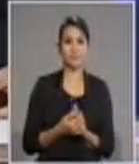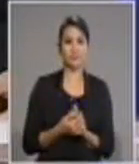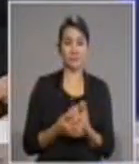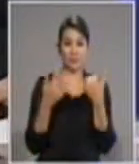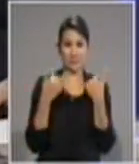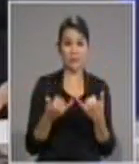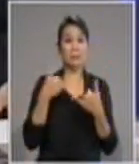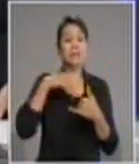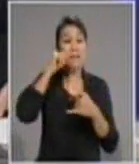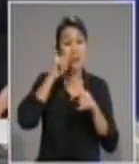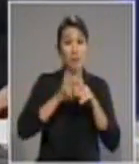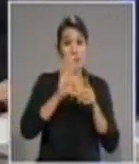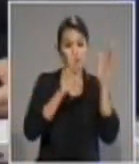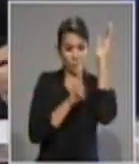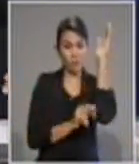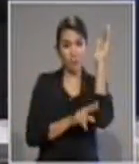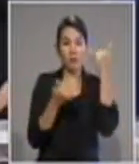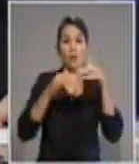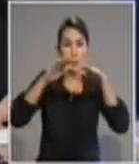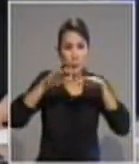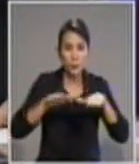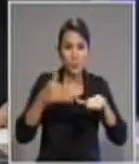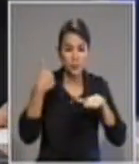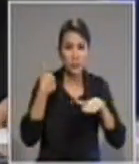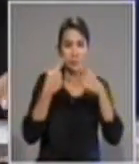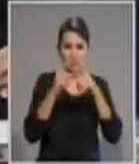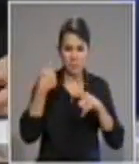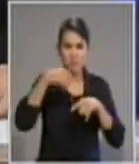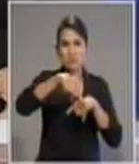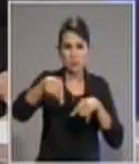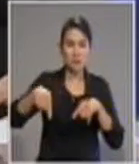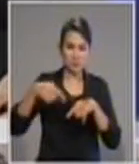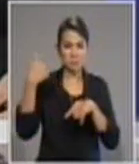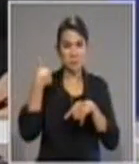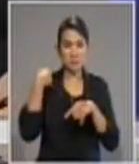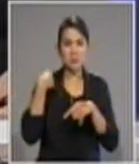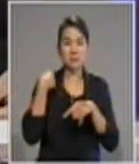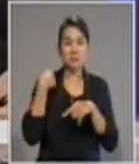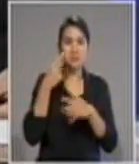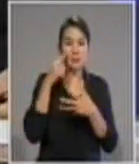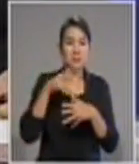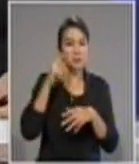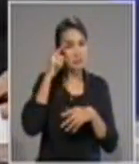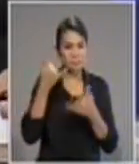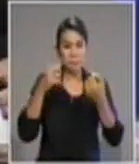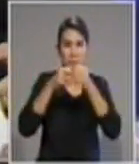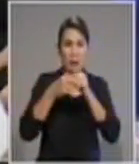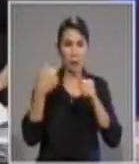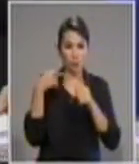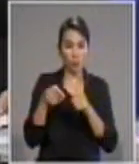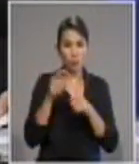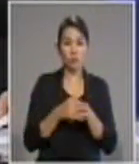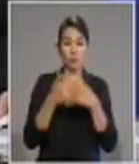ตอนนี้นะคะน้ำในจังหวัดนราธิวาสหลายจุดเนี่ยเริ่มลดลงแล้วนะคะแต่ว่าก็ยังมีหลายจุดค่ะคุณผู้ชมคะหลายจังหวัดนะคะที่ยังไม่พ้นวิกฤตค่ะชาวบ้